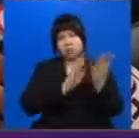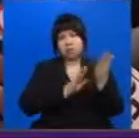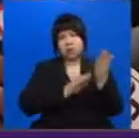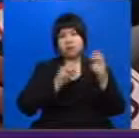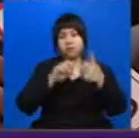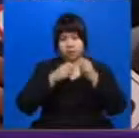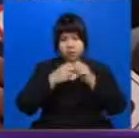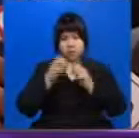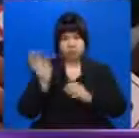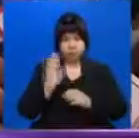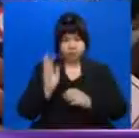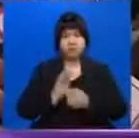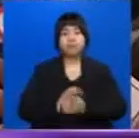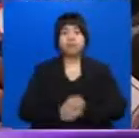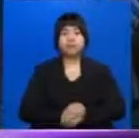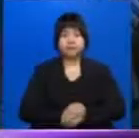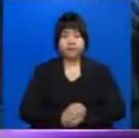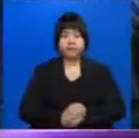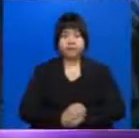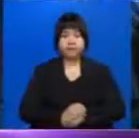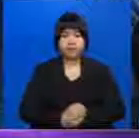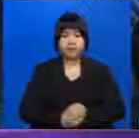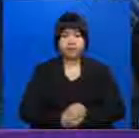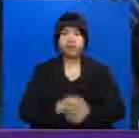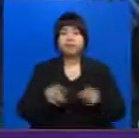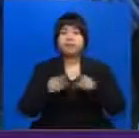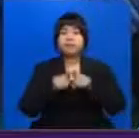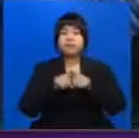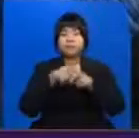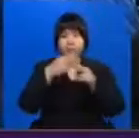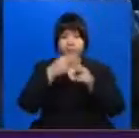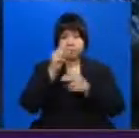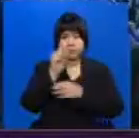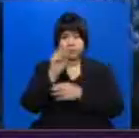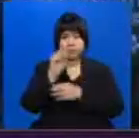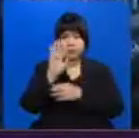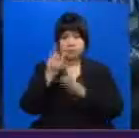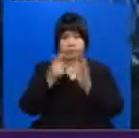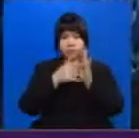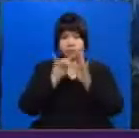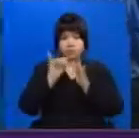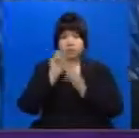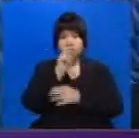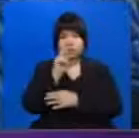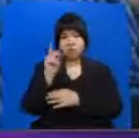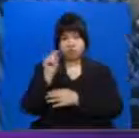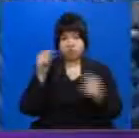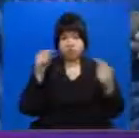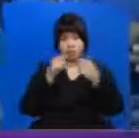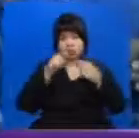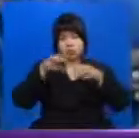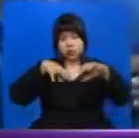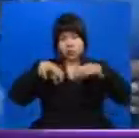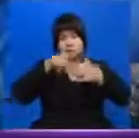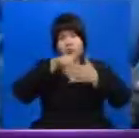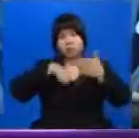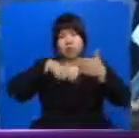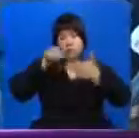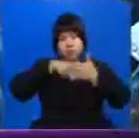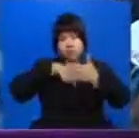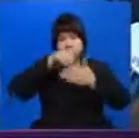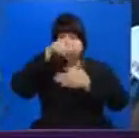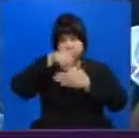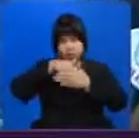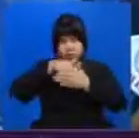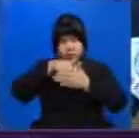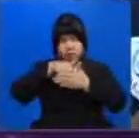ะ เช่นเดียวกับนายสมชัยศรีสุทธิยากรกกต.ด้านกิจการบริหารงานเลือกตั้งมองว่าการตั้งเงื่อนไข